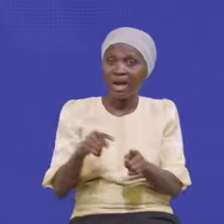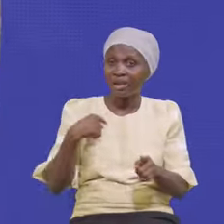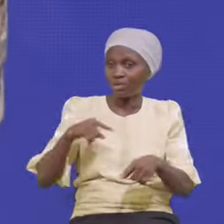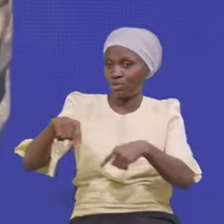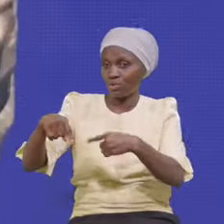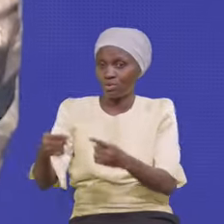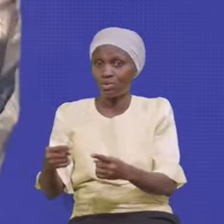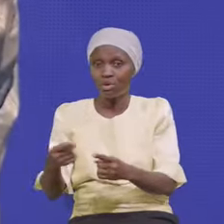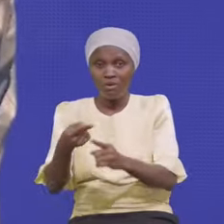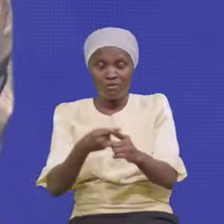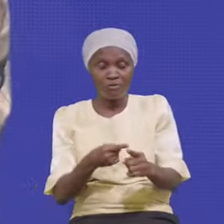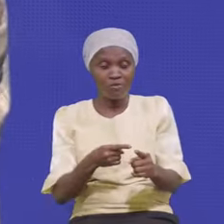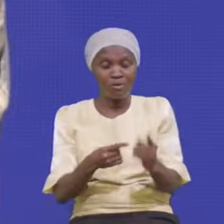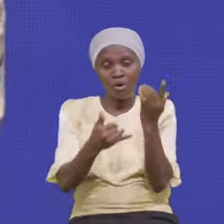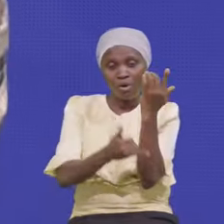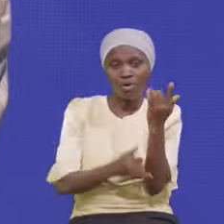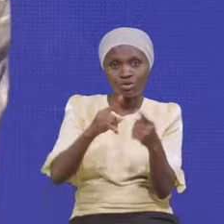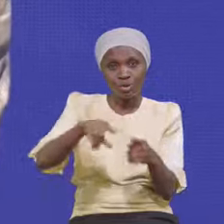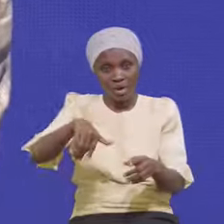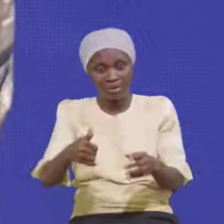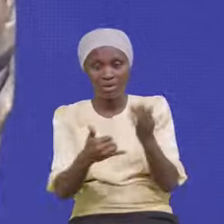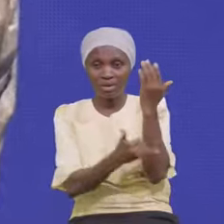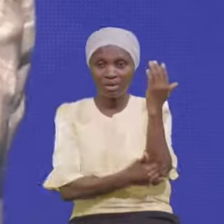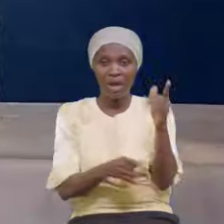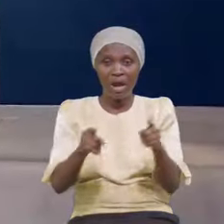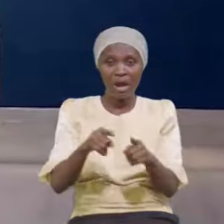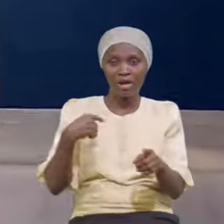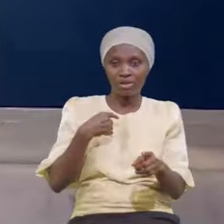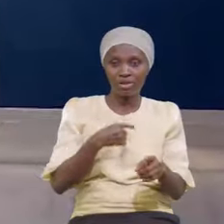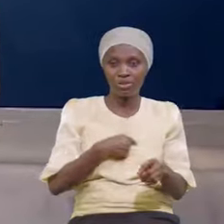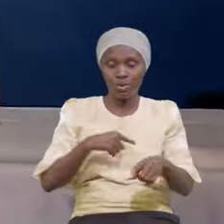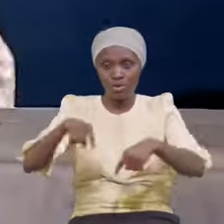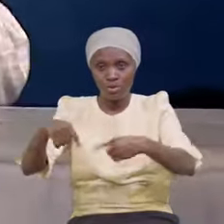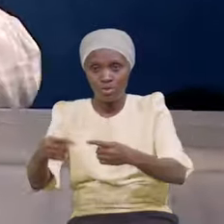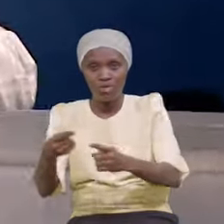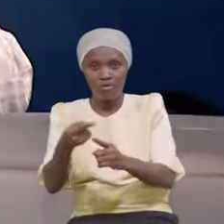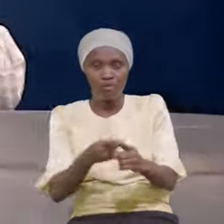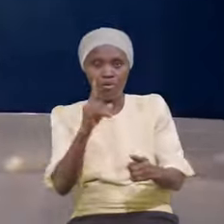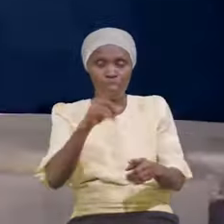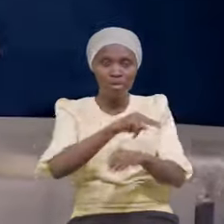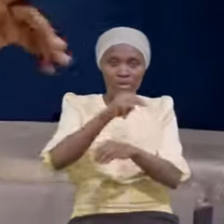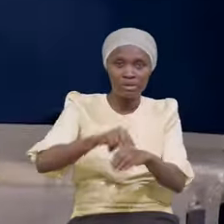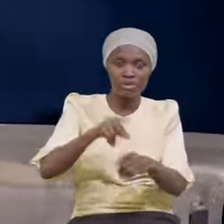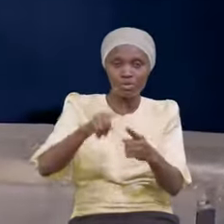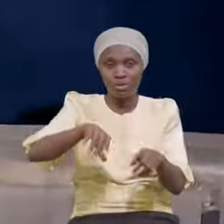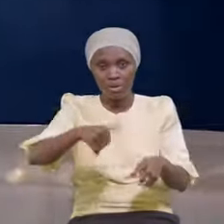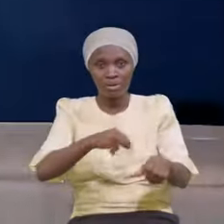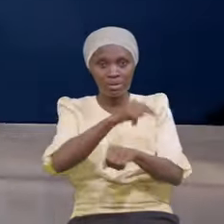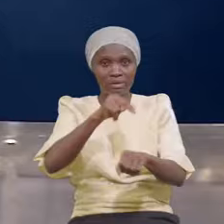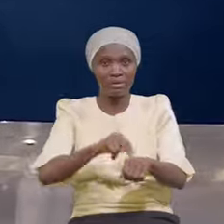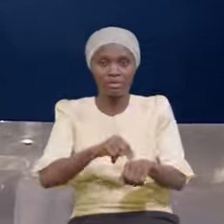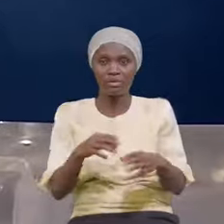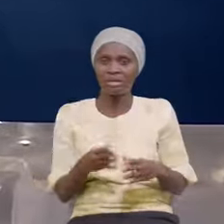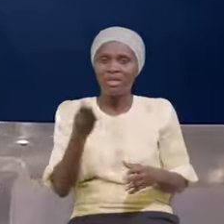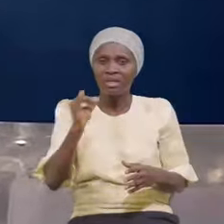country to country. మనము దేశము నుండి దేశమునకు వెళ్తున్నప్పుడు. As we go from nation to nation. మనము జాతులు దాటి జాతులకు వెళ్తున్నప్పుడు.